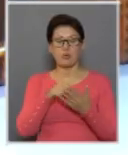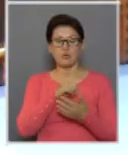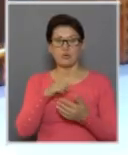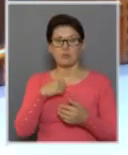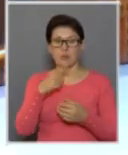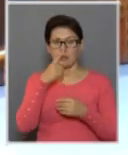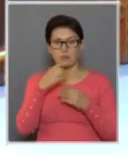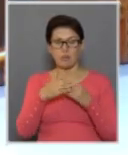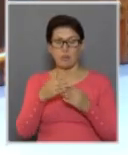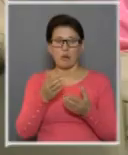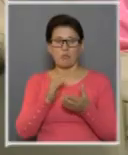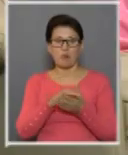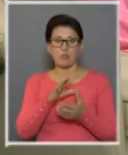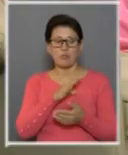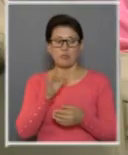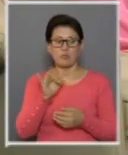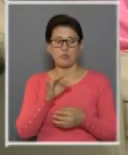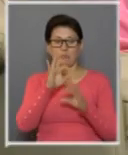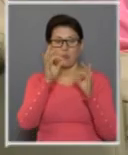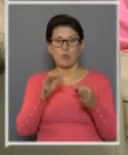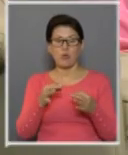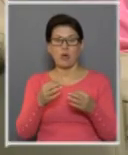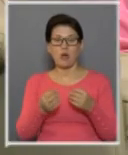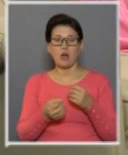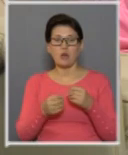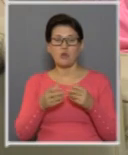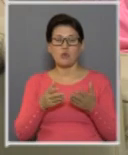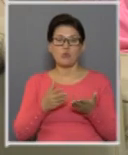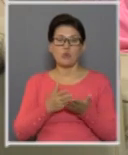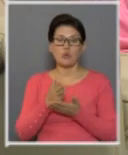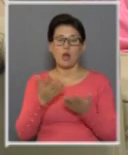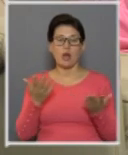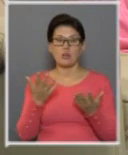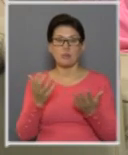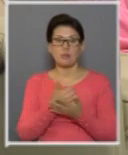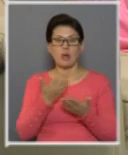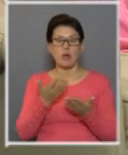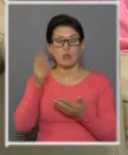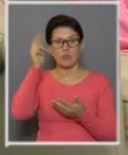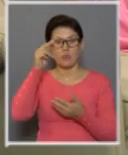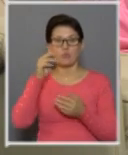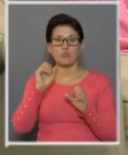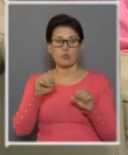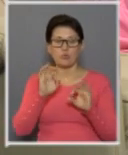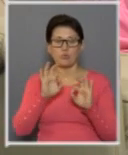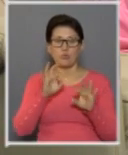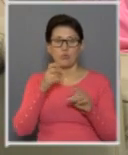Өзіңізбен жақынырақ таныса отырсақ, өнер жолына қалай келдіңіз, қайда білім алдыңыз, соны айтып